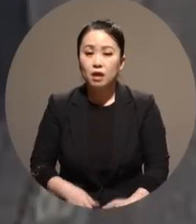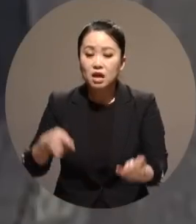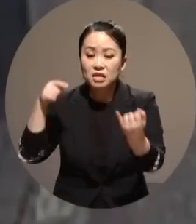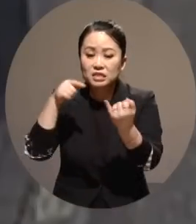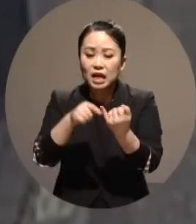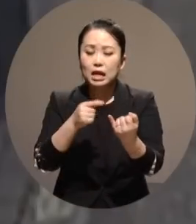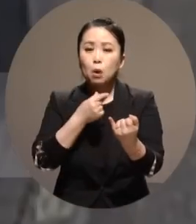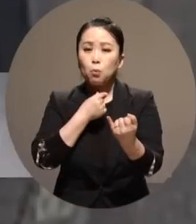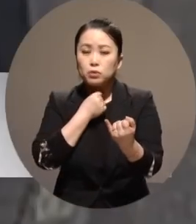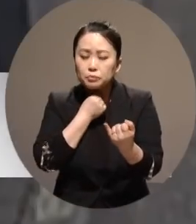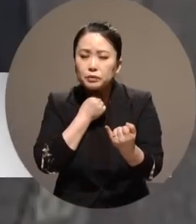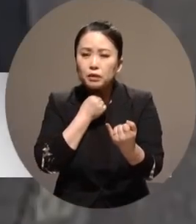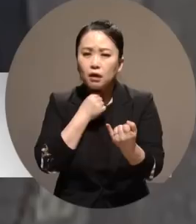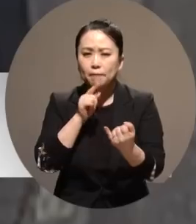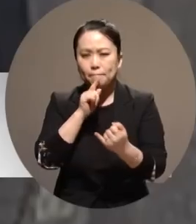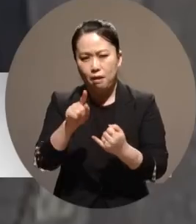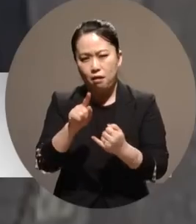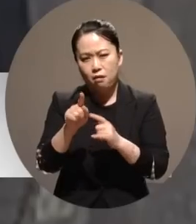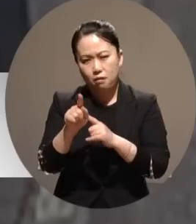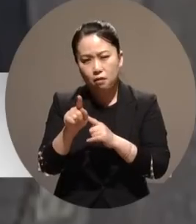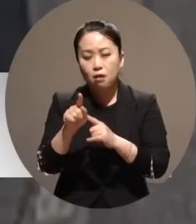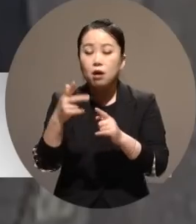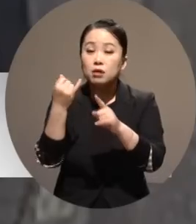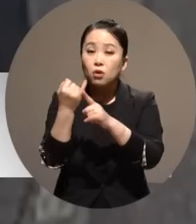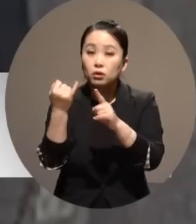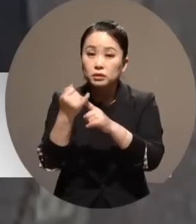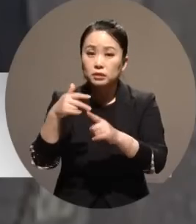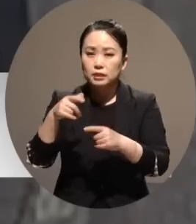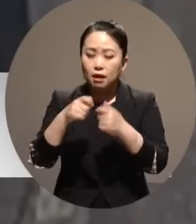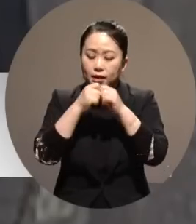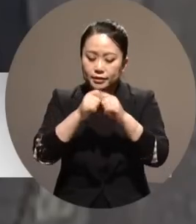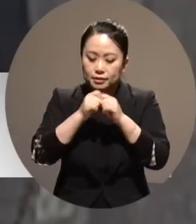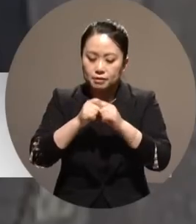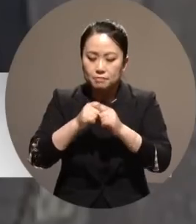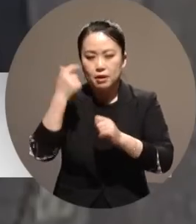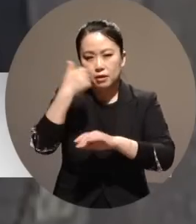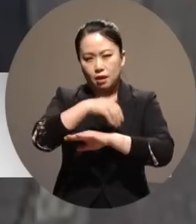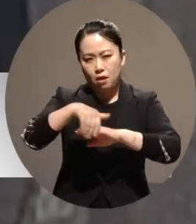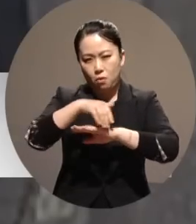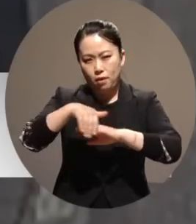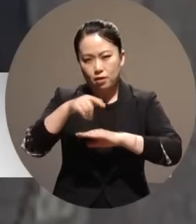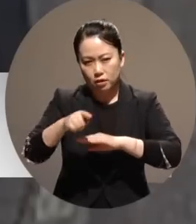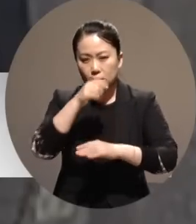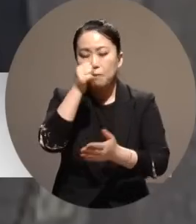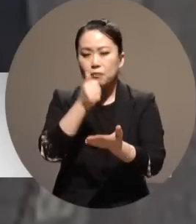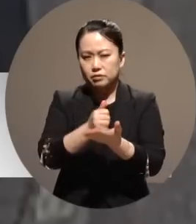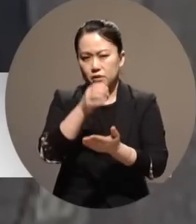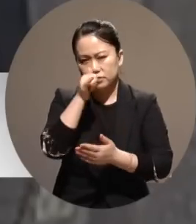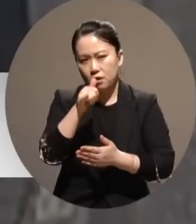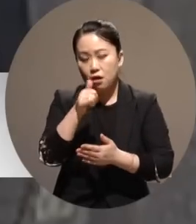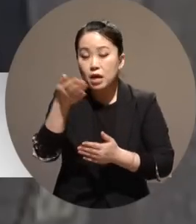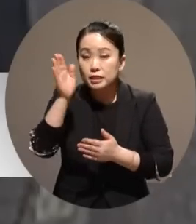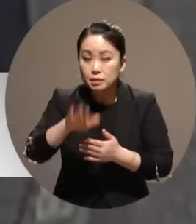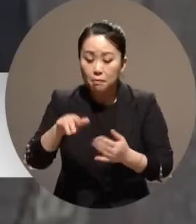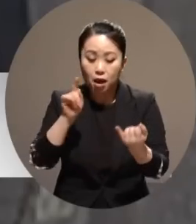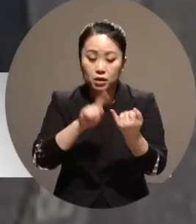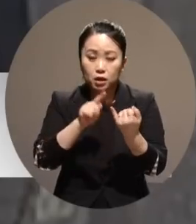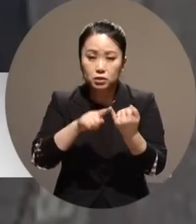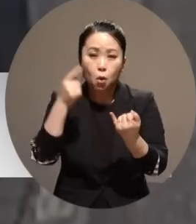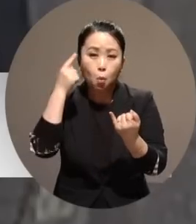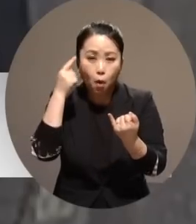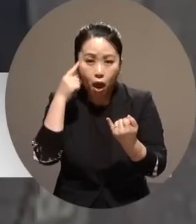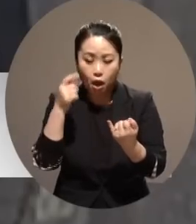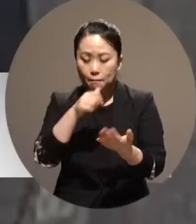살인이 하고 싶었다고 진술한 정유정은 치밀한 계획하에 범행을 저질렀습니다. 하지만 왜 피해자를 범행